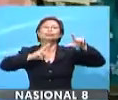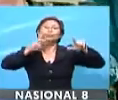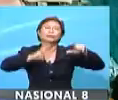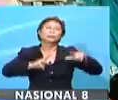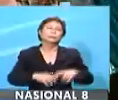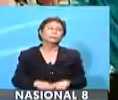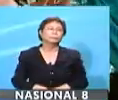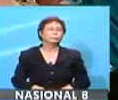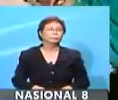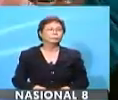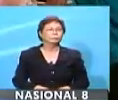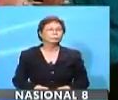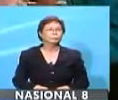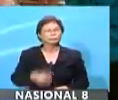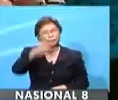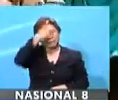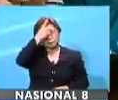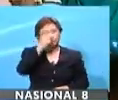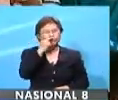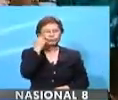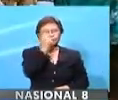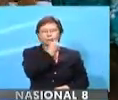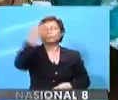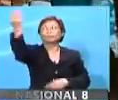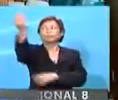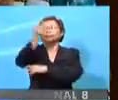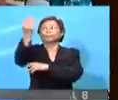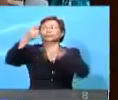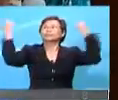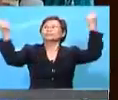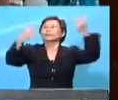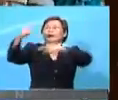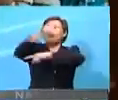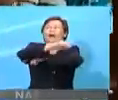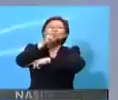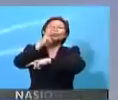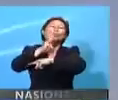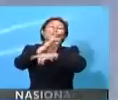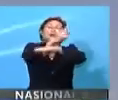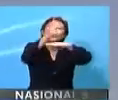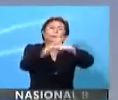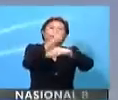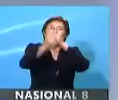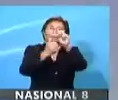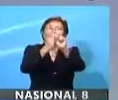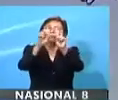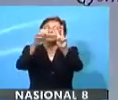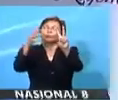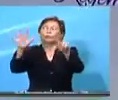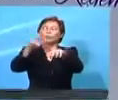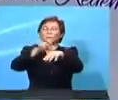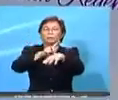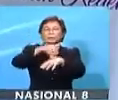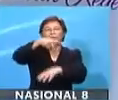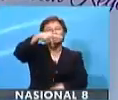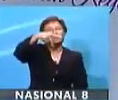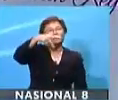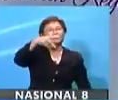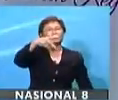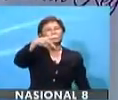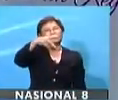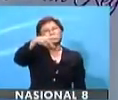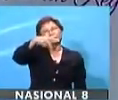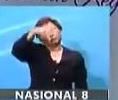lagi. Datuk Seri Najib berucap pada sambutan Hari Wanita Kebangsaan 2015 di Pusat Konvensyen